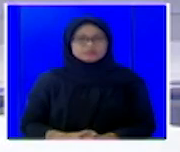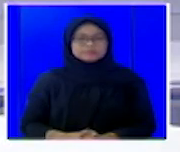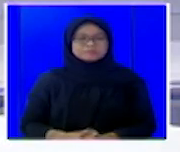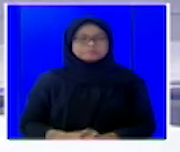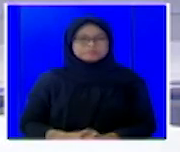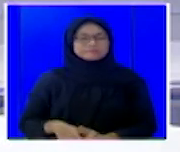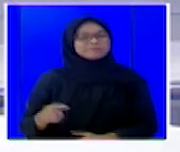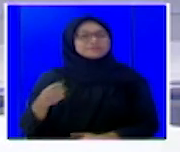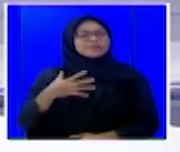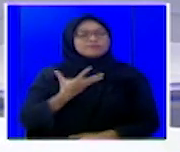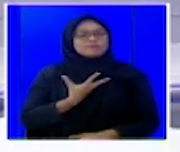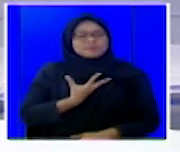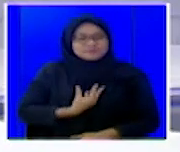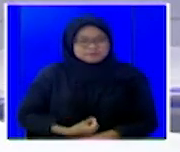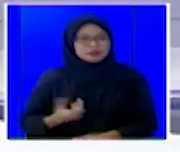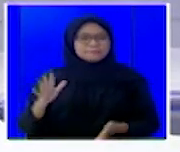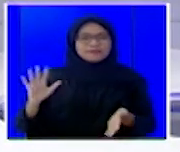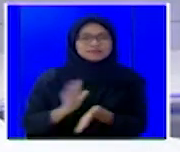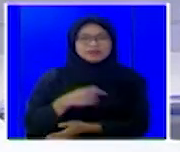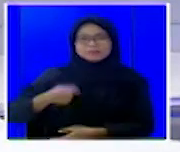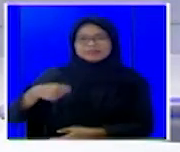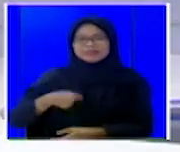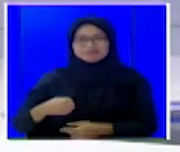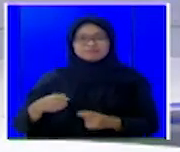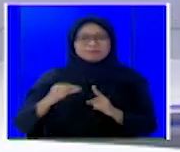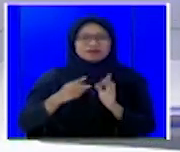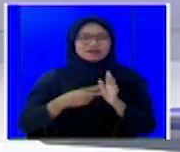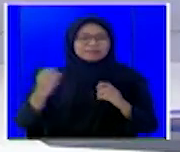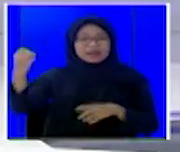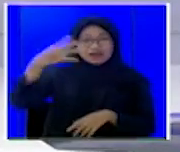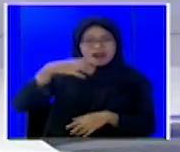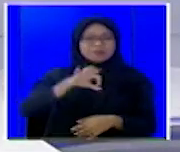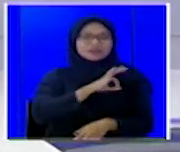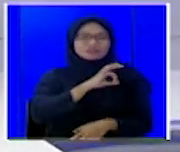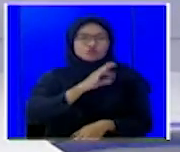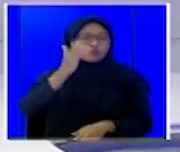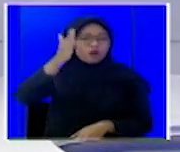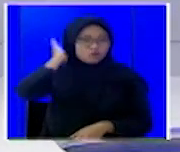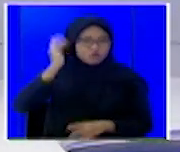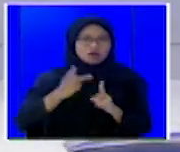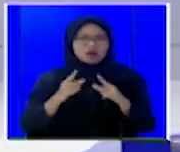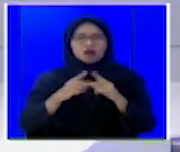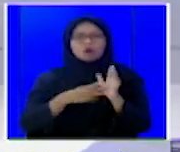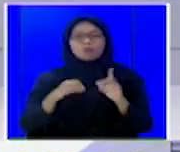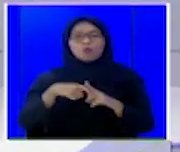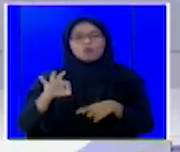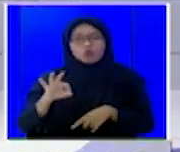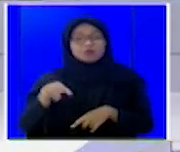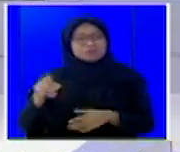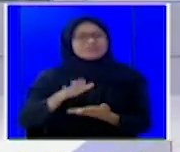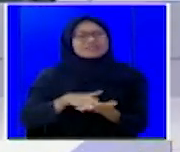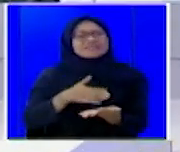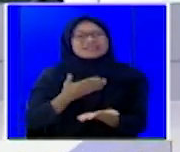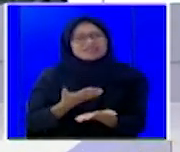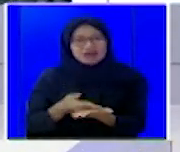Hai pemirsa kabar duka datang dari mantan menteri penerangan era Presiden Soeharto Harmoko Harmoko meninggal dunia di rumah sakit pusat Angkatan